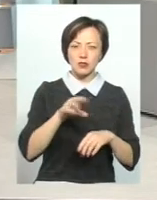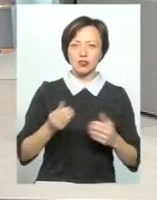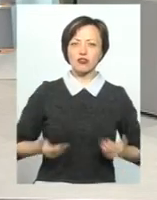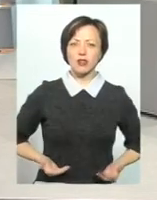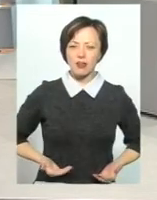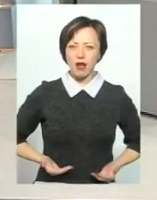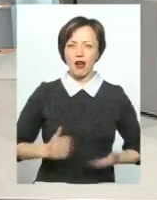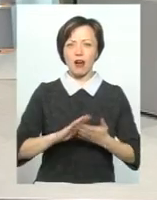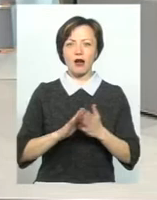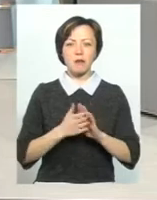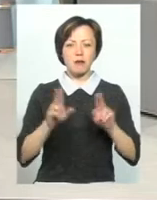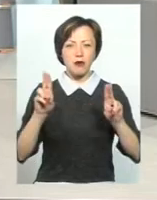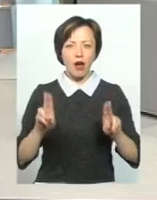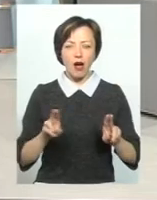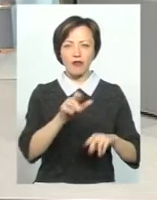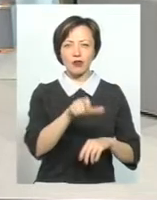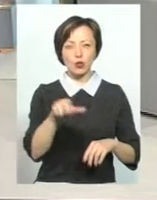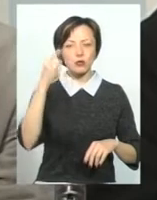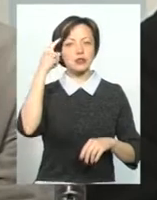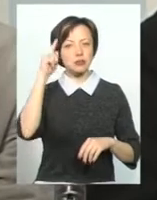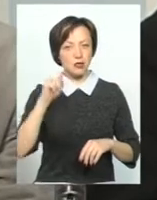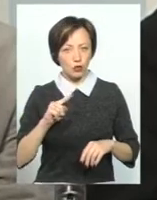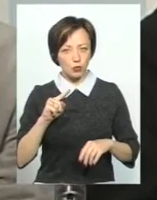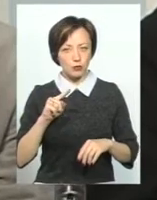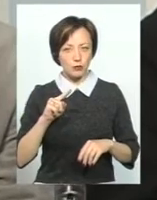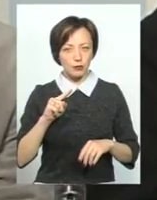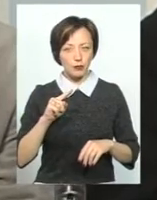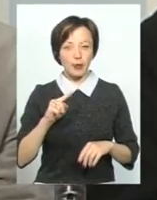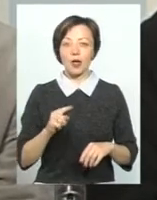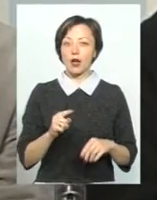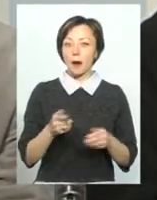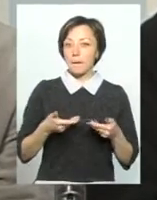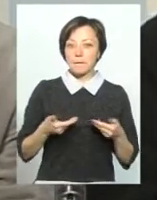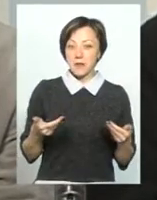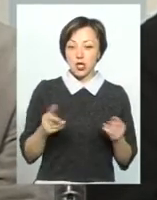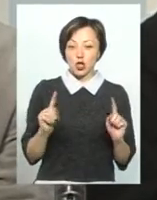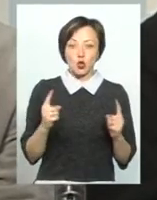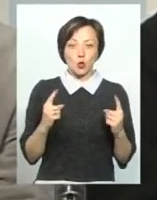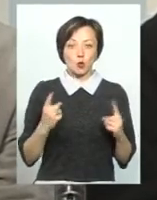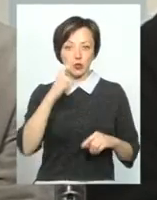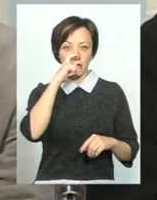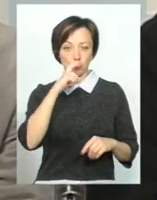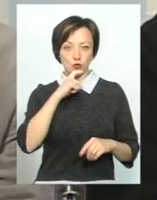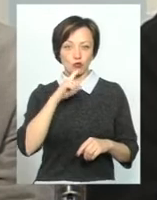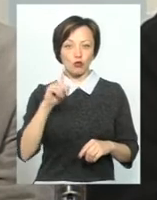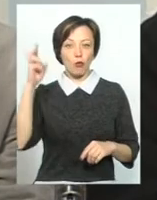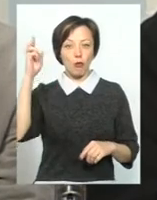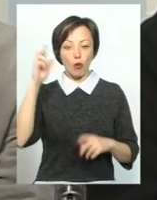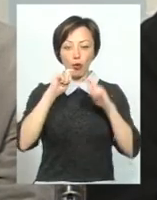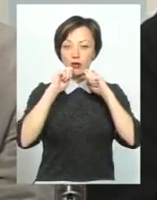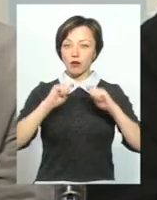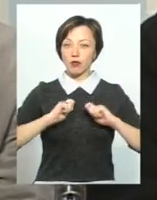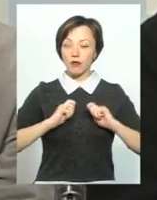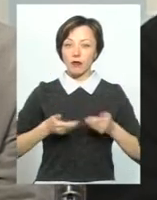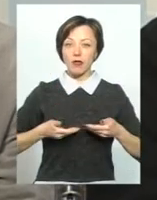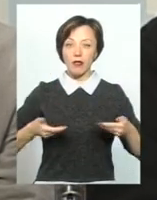життя, правила, люди знають. Ми чомусь не зрозуміли, що Бог нагородив